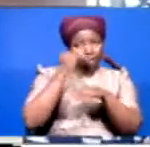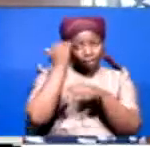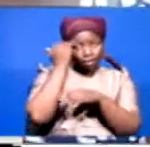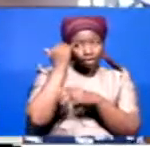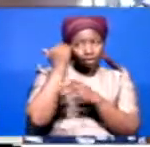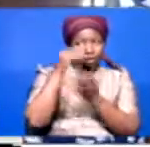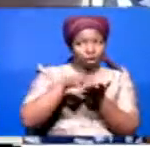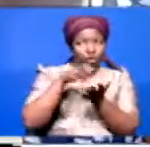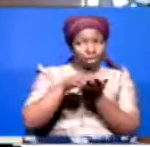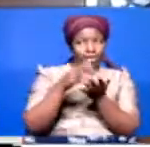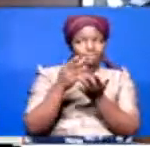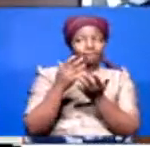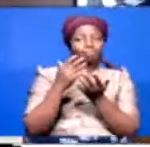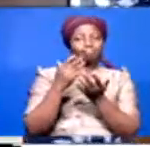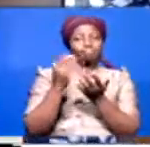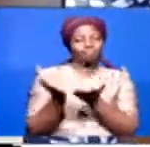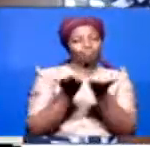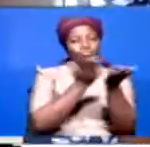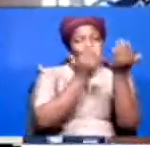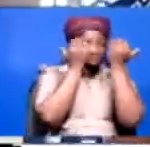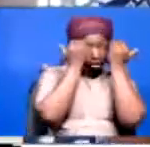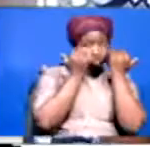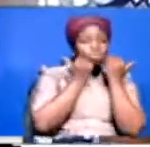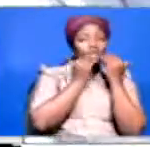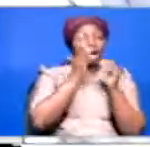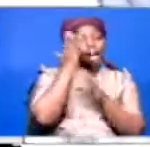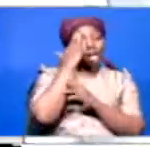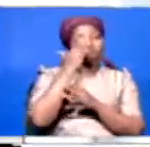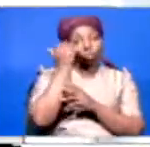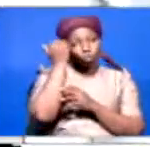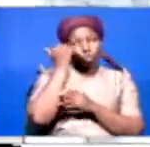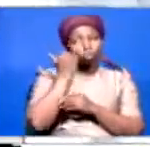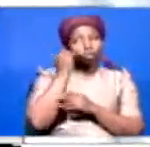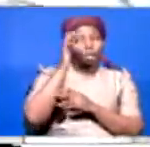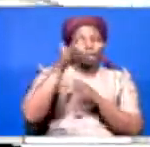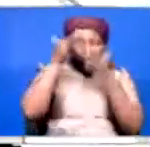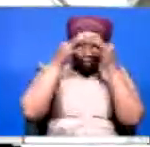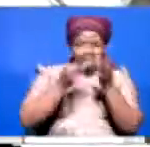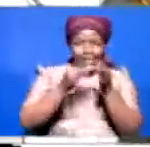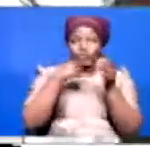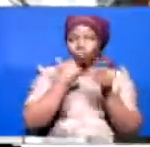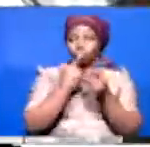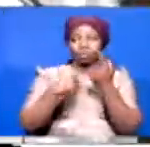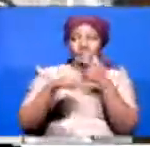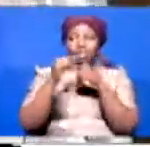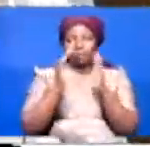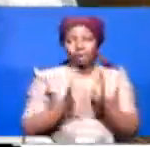koti itaamua na mshindi ataamuliwa ni nani. Joan Wangari, Kurunzi.